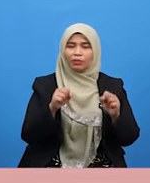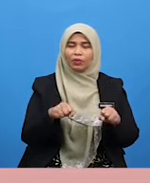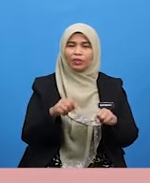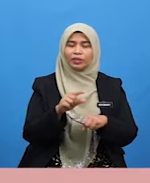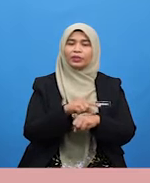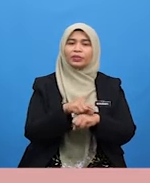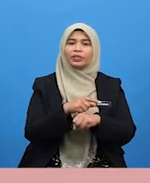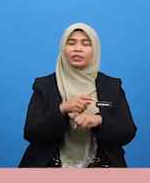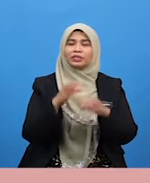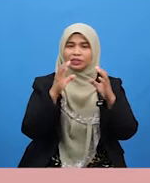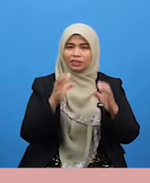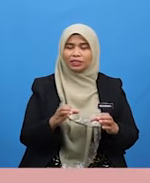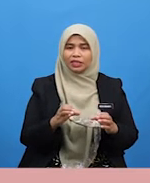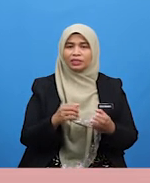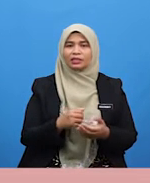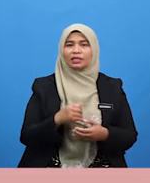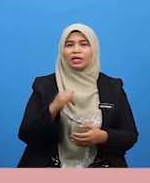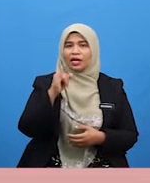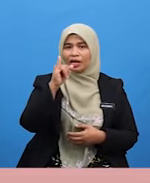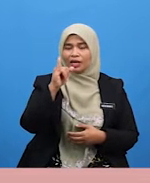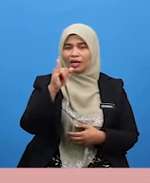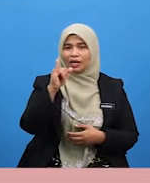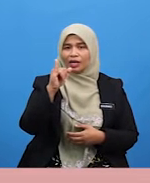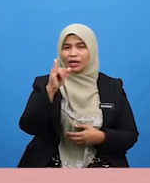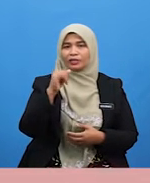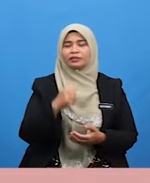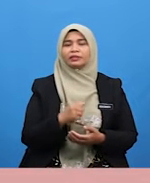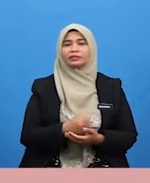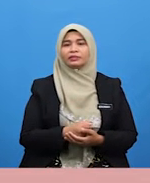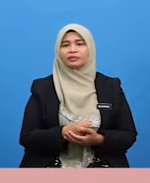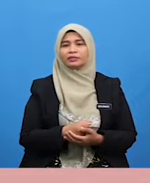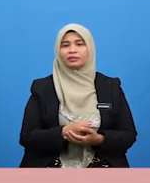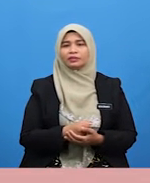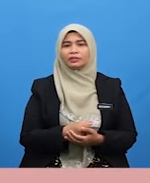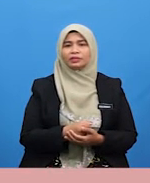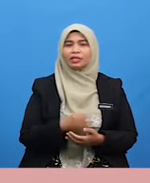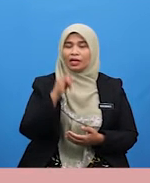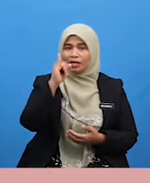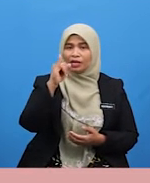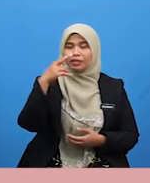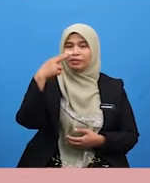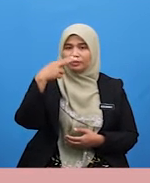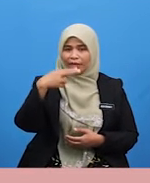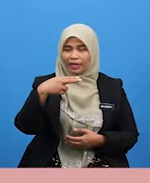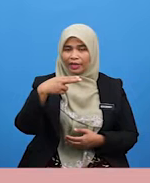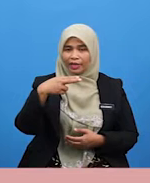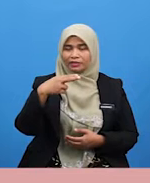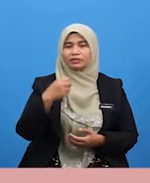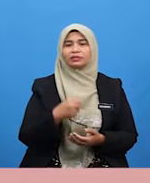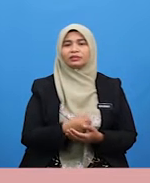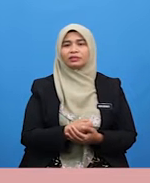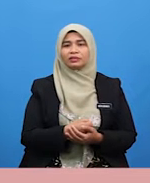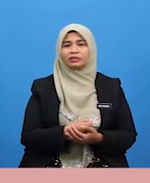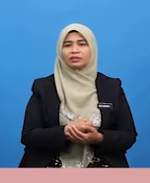boleh menggunakan teknik I, H, HF dan K. I ialah untuk isi,